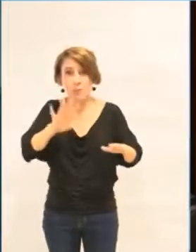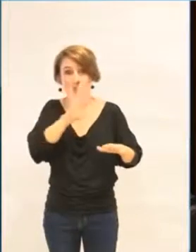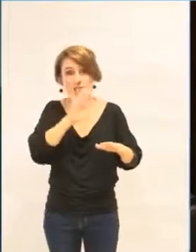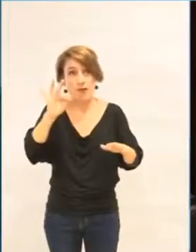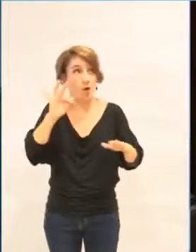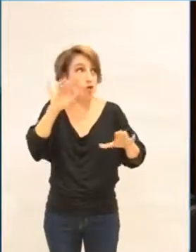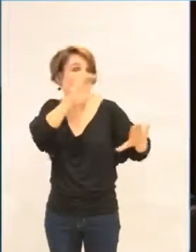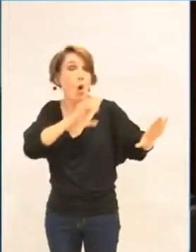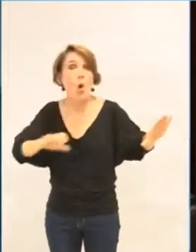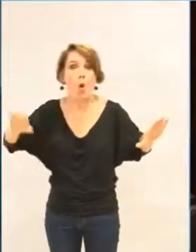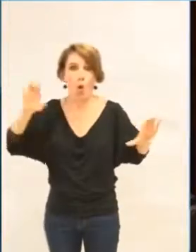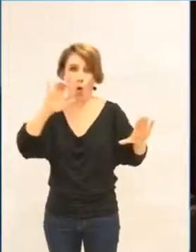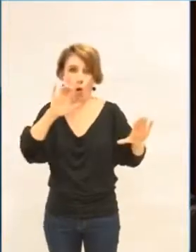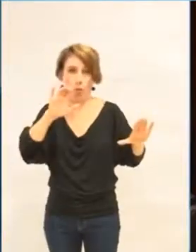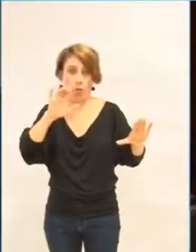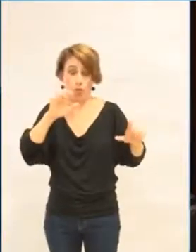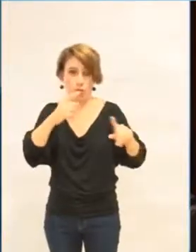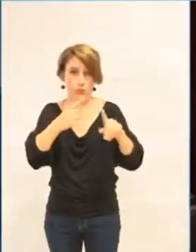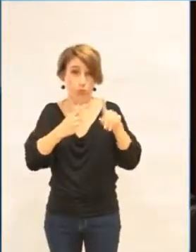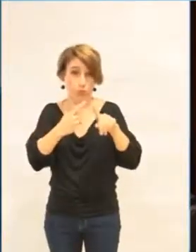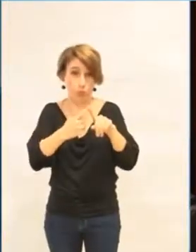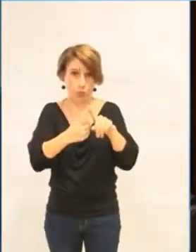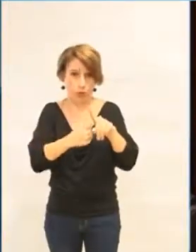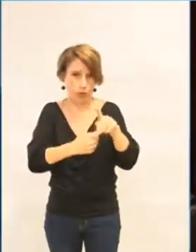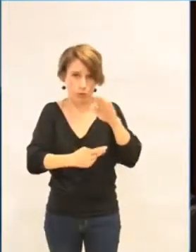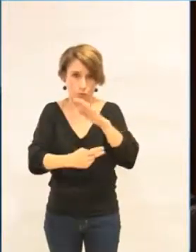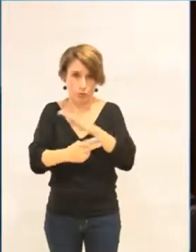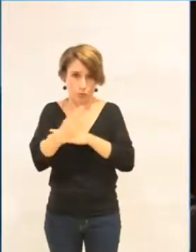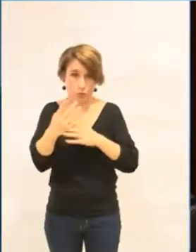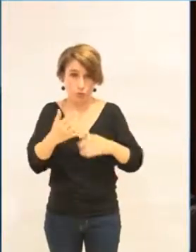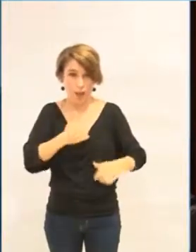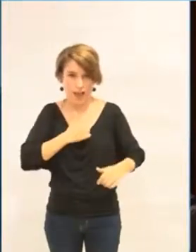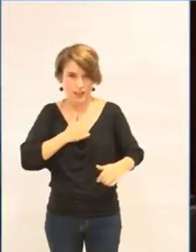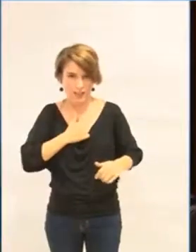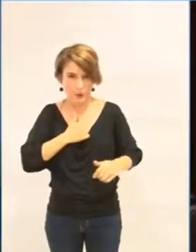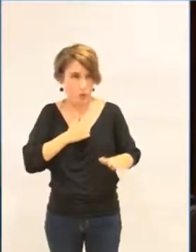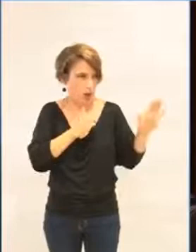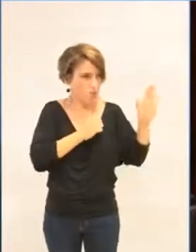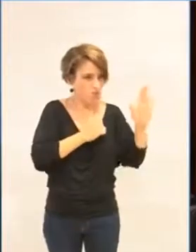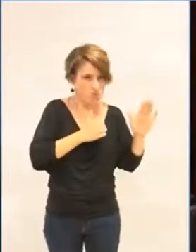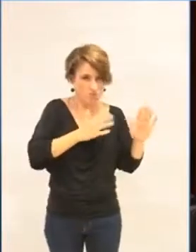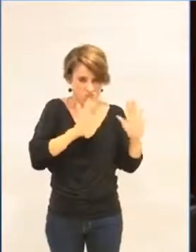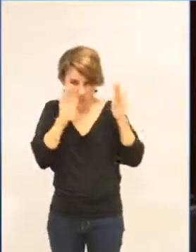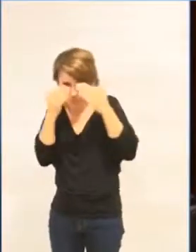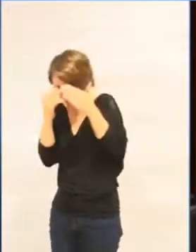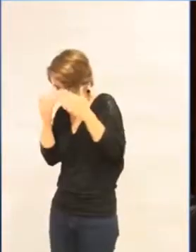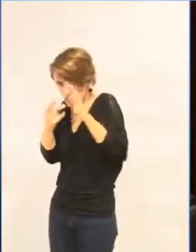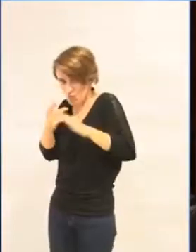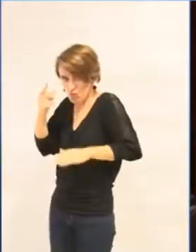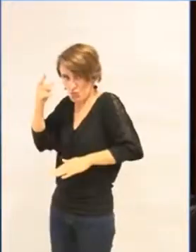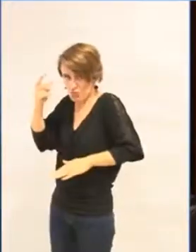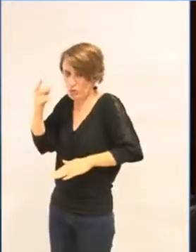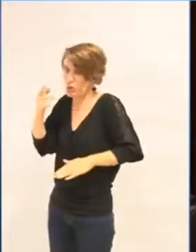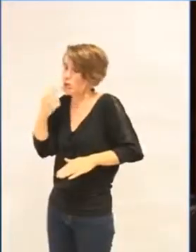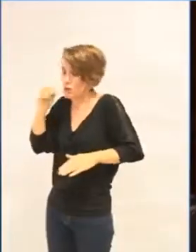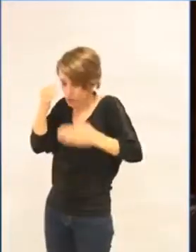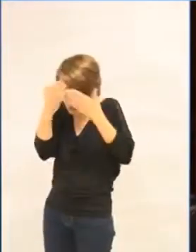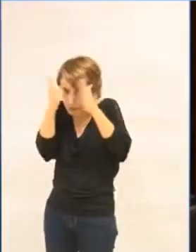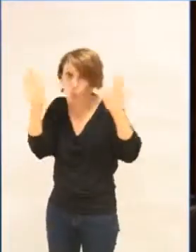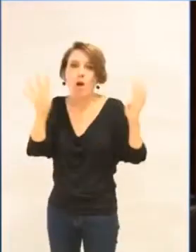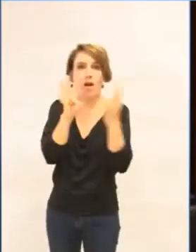mauvais de l'individualisme, de l'égoïsme, du repli sur soi. Il faut donc tout faire pour maintenir des événements de ce